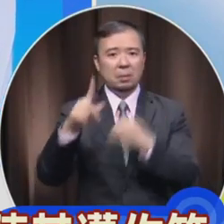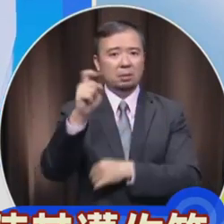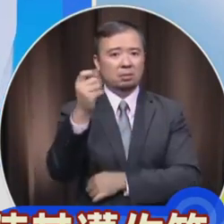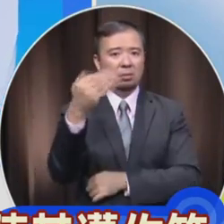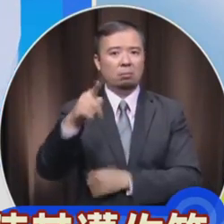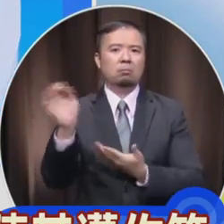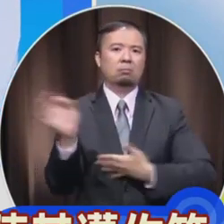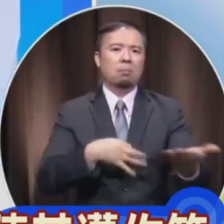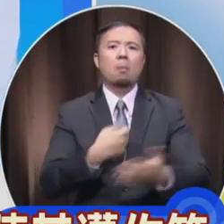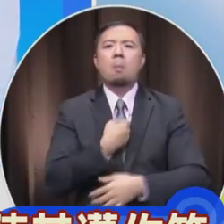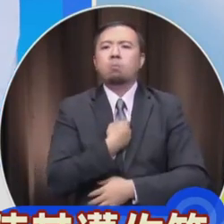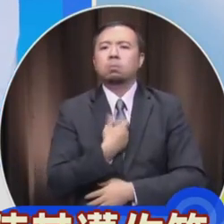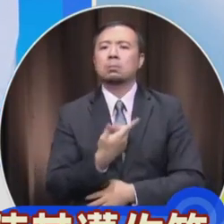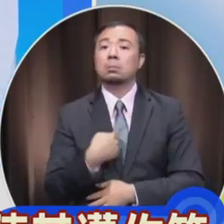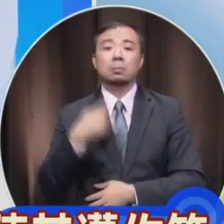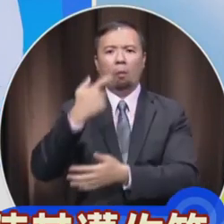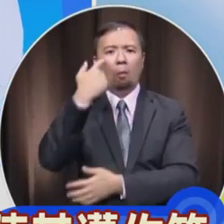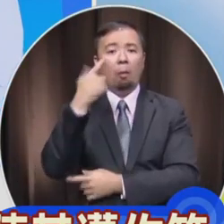了，为什么